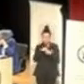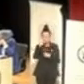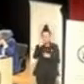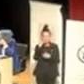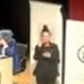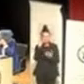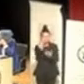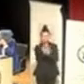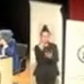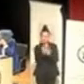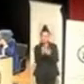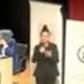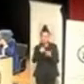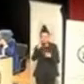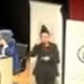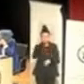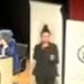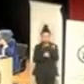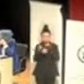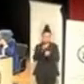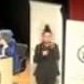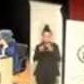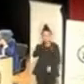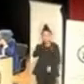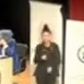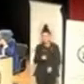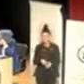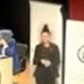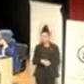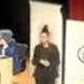uygulama tasarlama ihtiyacı hissettik.